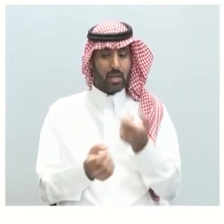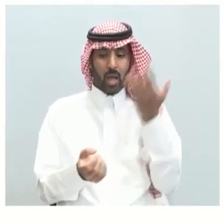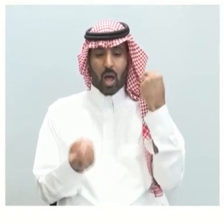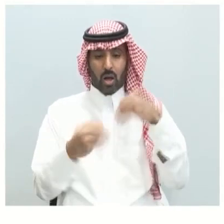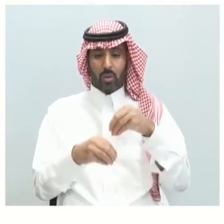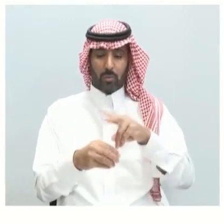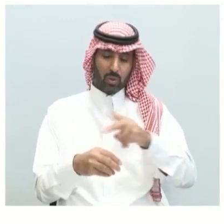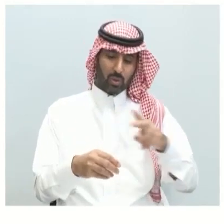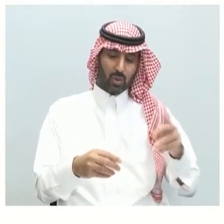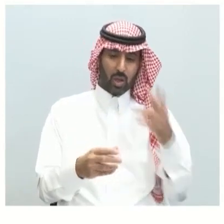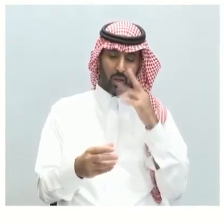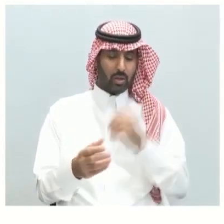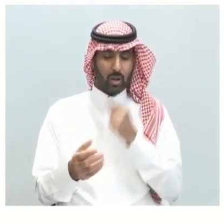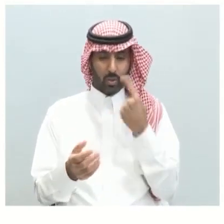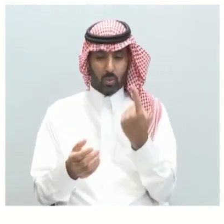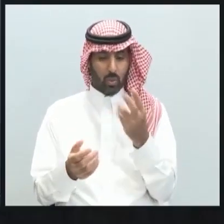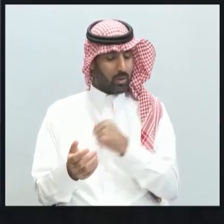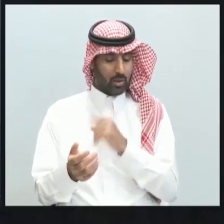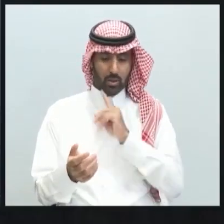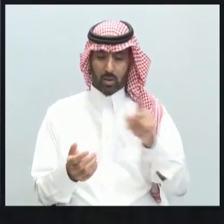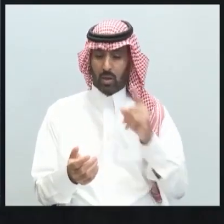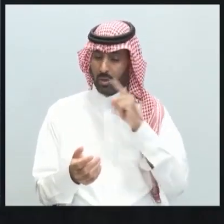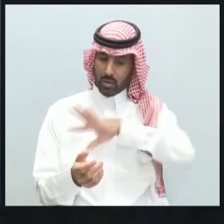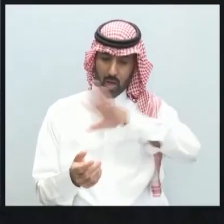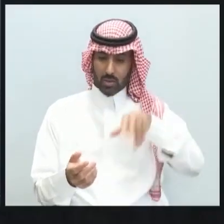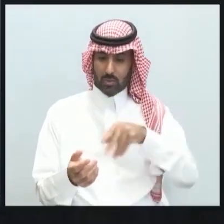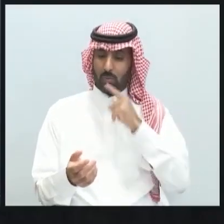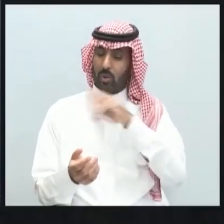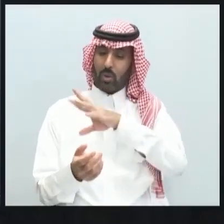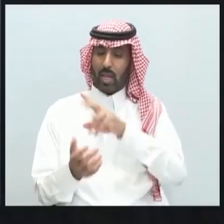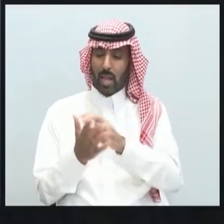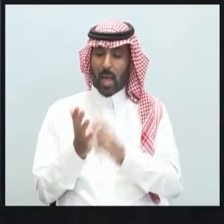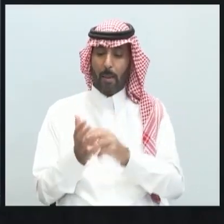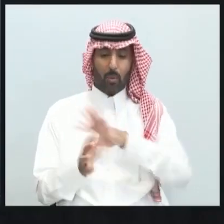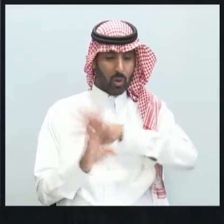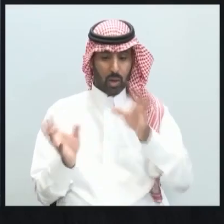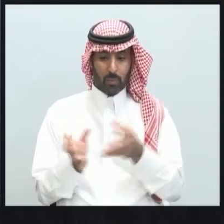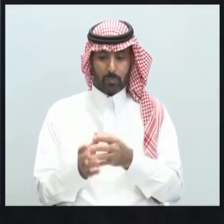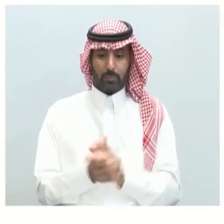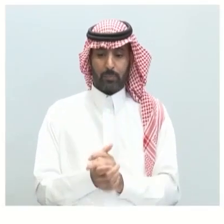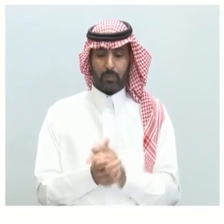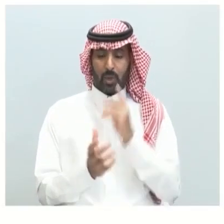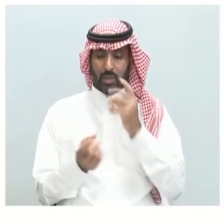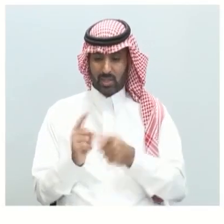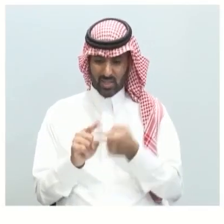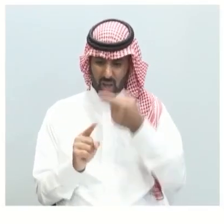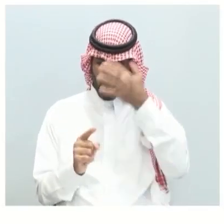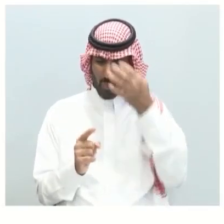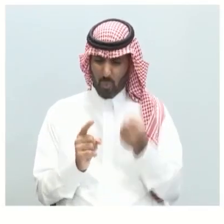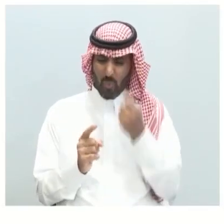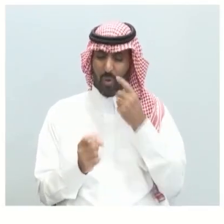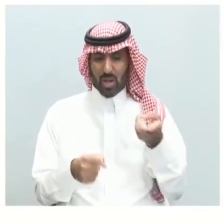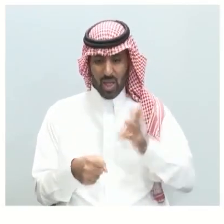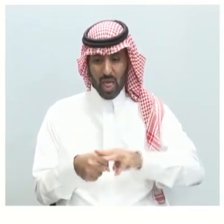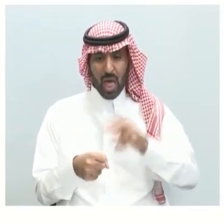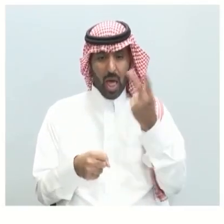اكثر من متغير فلا استطيع استخدام قانون واحد انما لازم ان استخدم القانون الجامع لهم كلهم زاد الضغط بمقدار اربع مرات